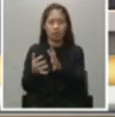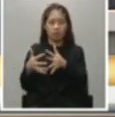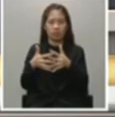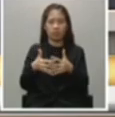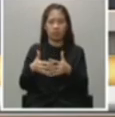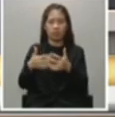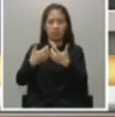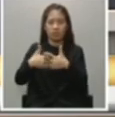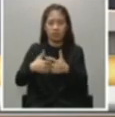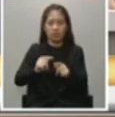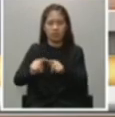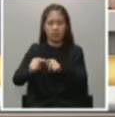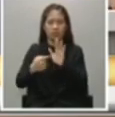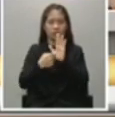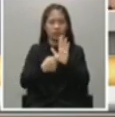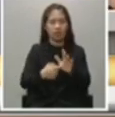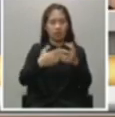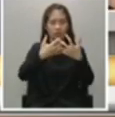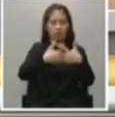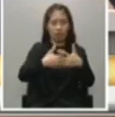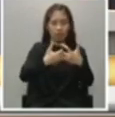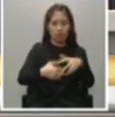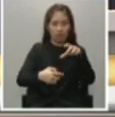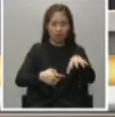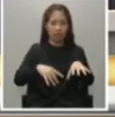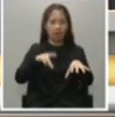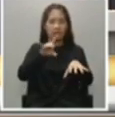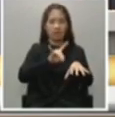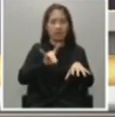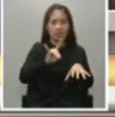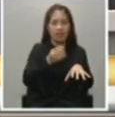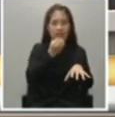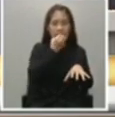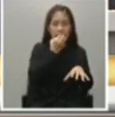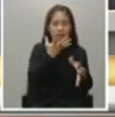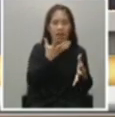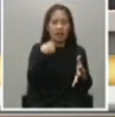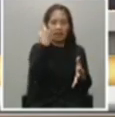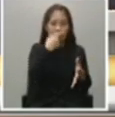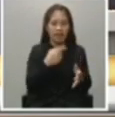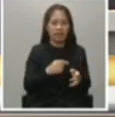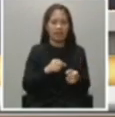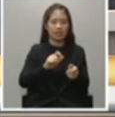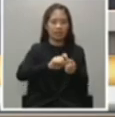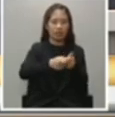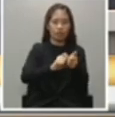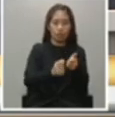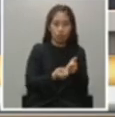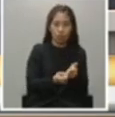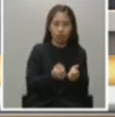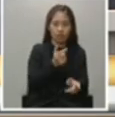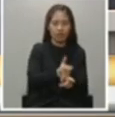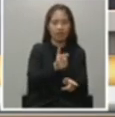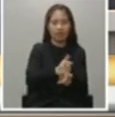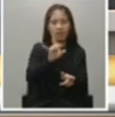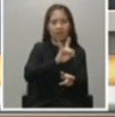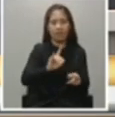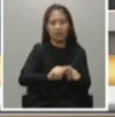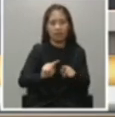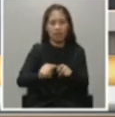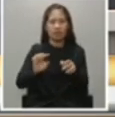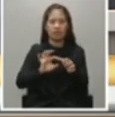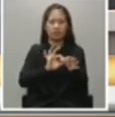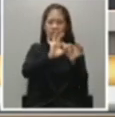เช่นโรงงานอาหารสัตว์พี่น้องเกษตรกรผู้ปลูกข้าวโพดเลี้ยงสัตว์ความเสียหายจะเป็นลูกโ